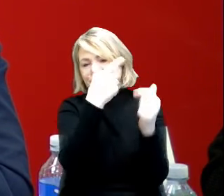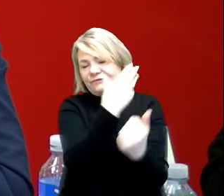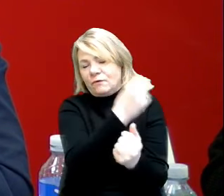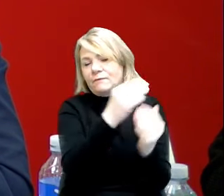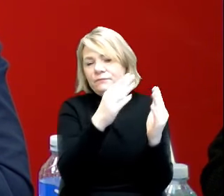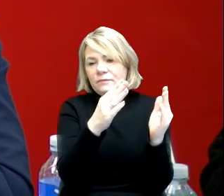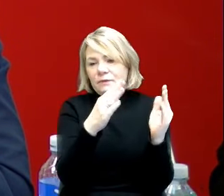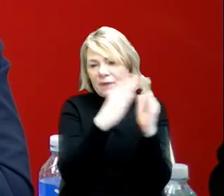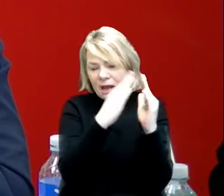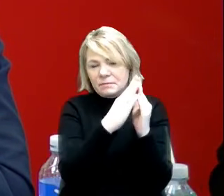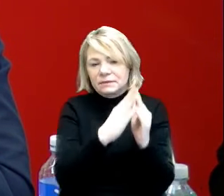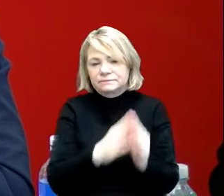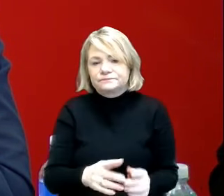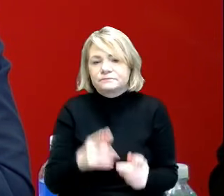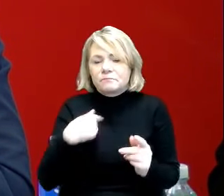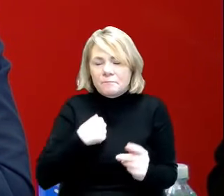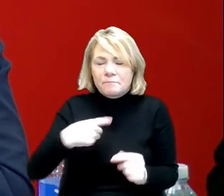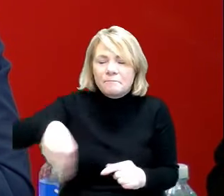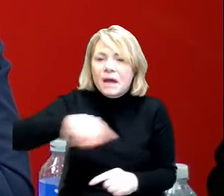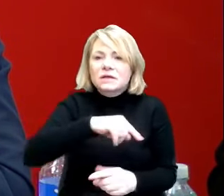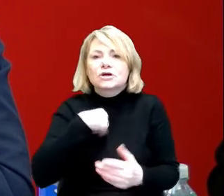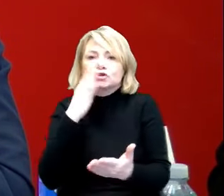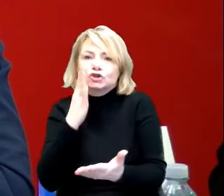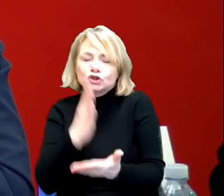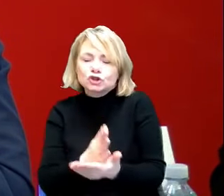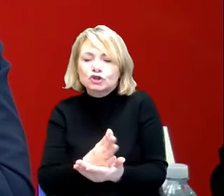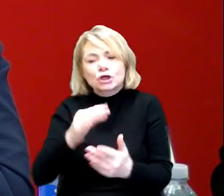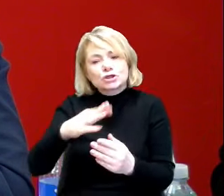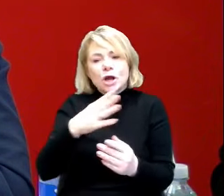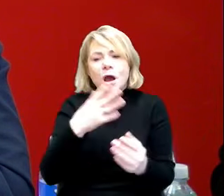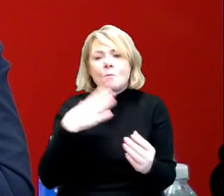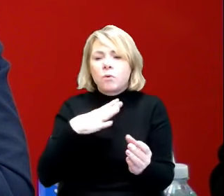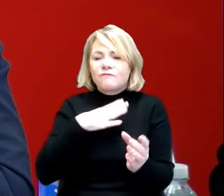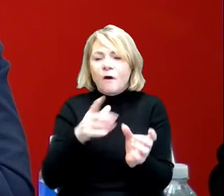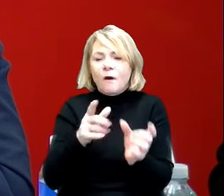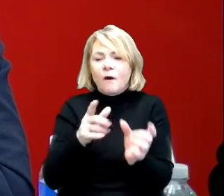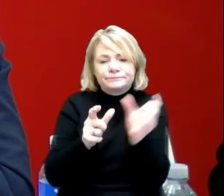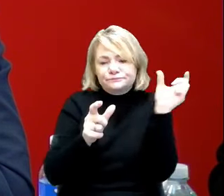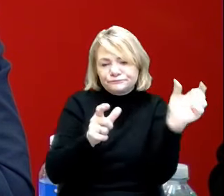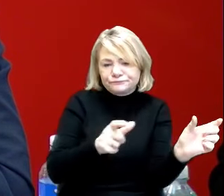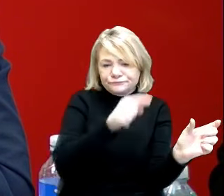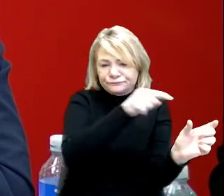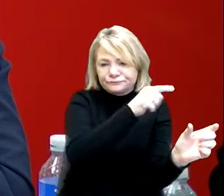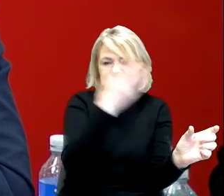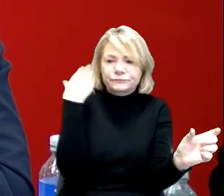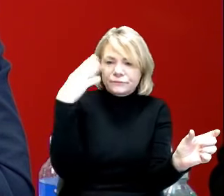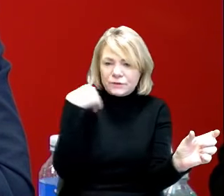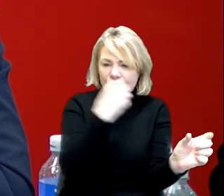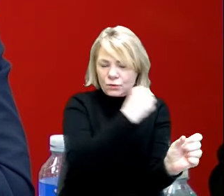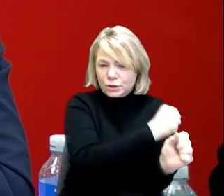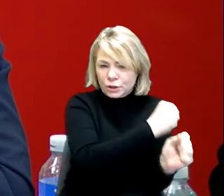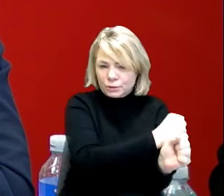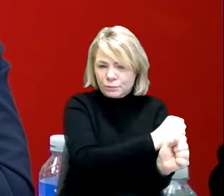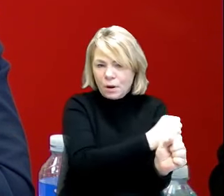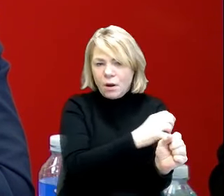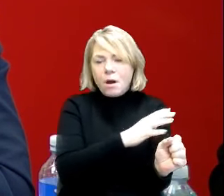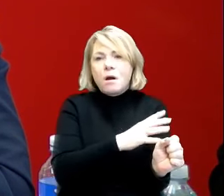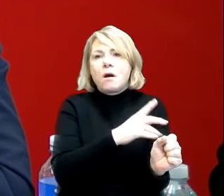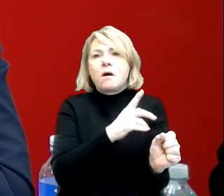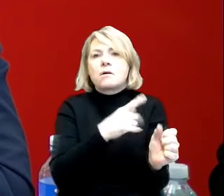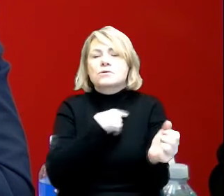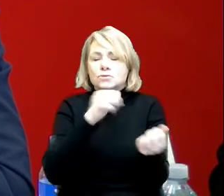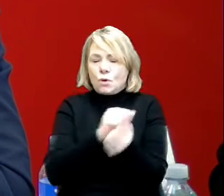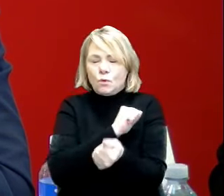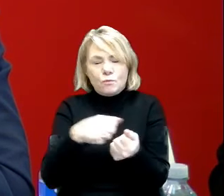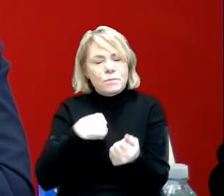mes turėdami dokumentus iš praeitos kadencijos kur kur buvo po to kai buvo išsaugotas